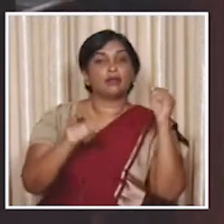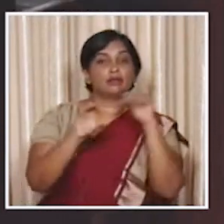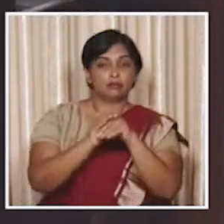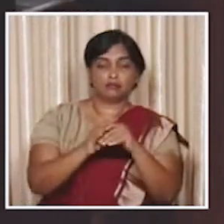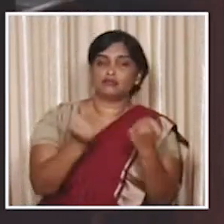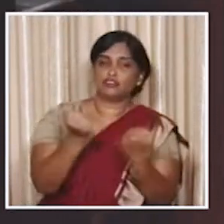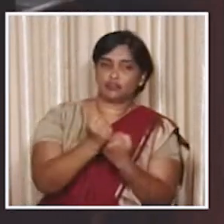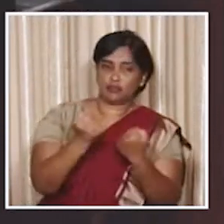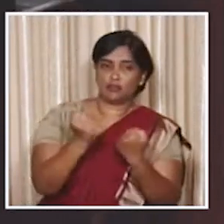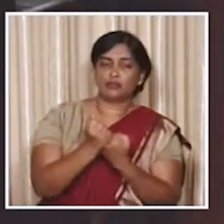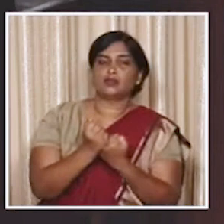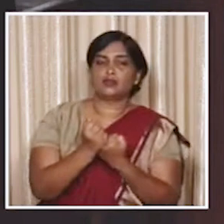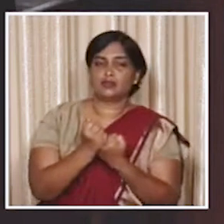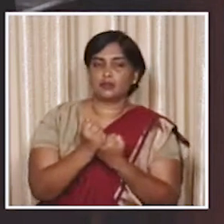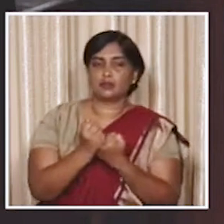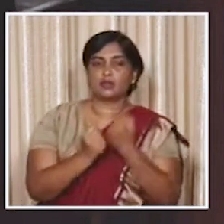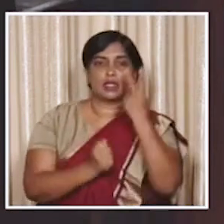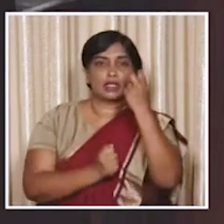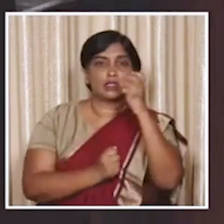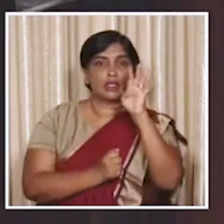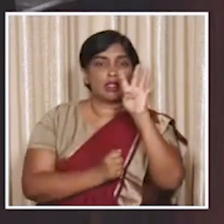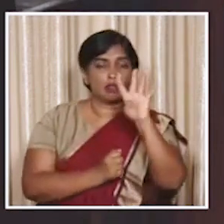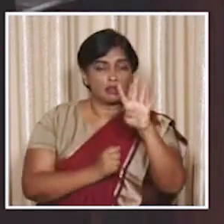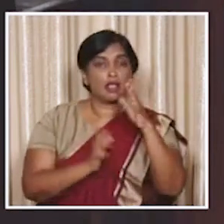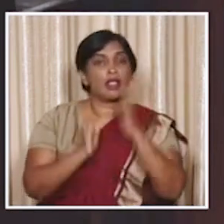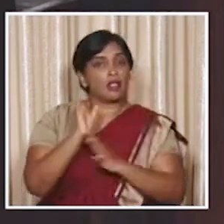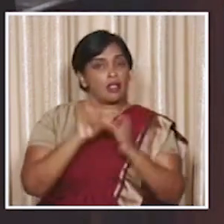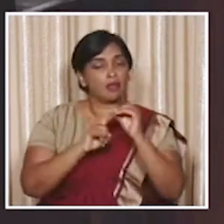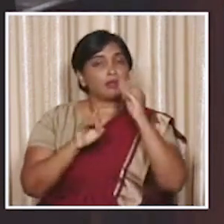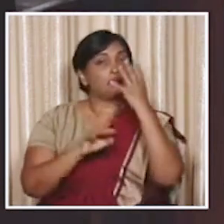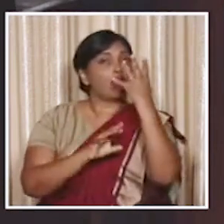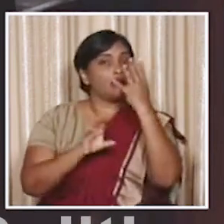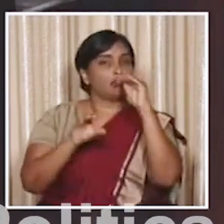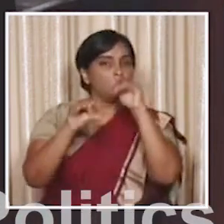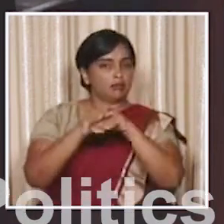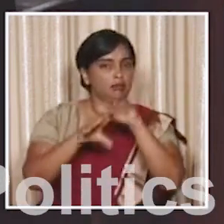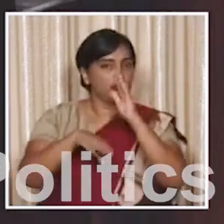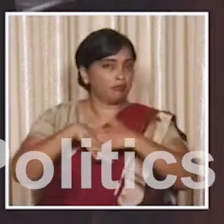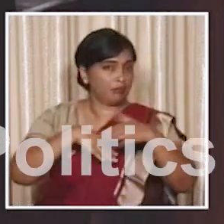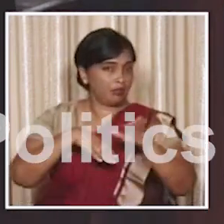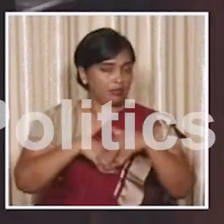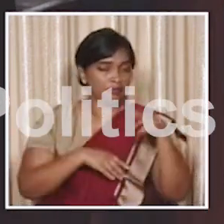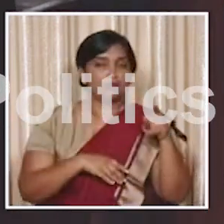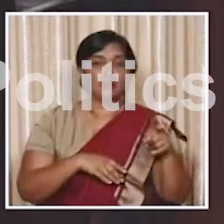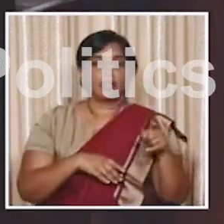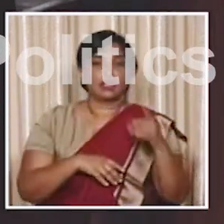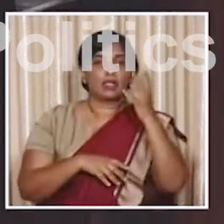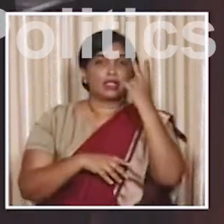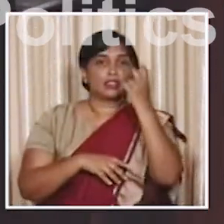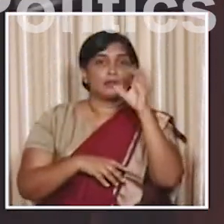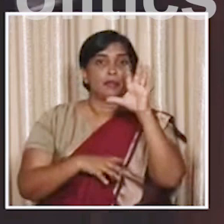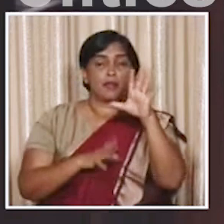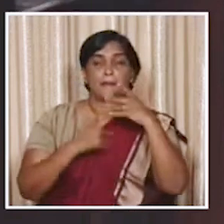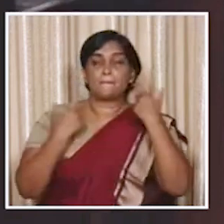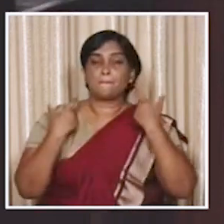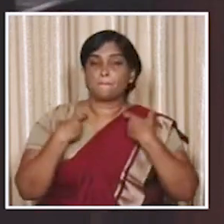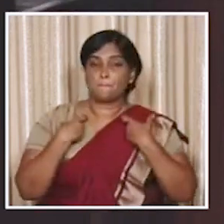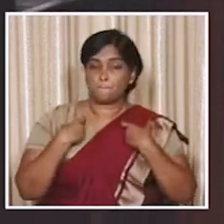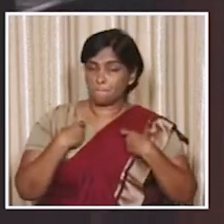ආවා. 2004 අමතිකම් කළා. අමතිකම් හතරක් කළා. 2005 මහින්ද